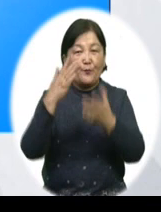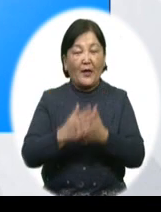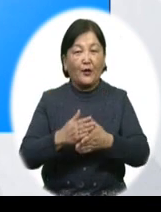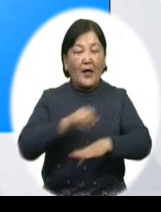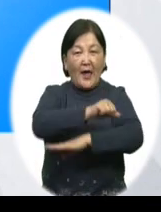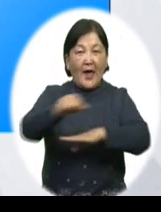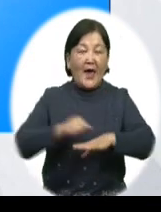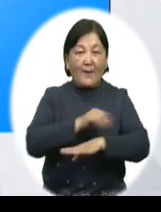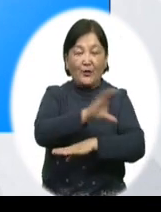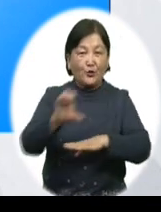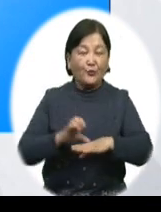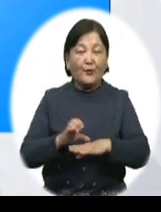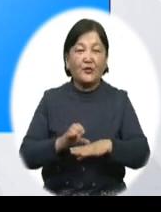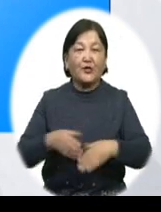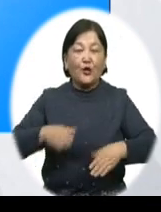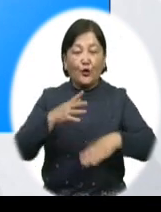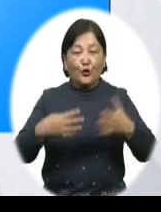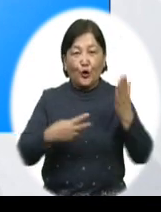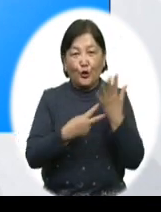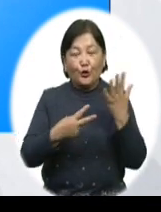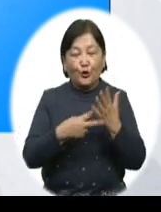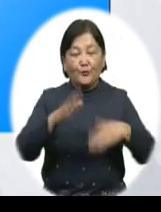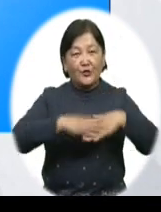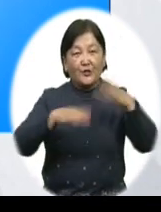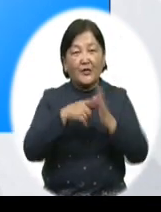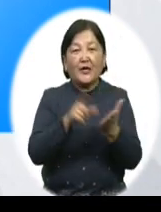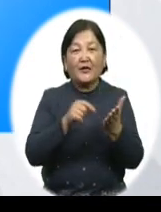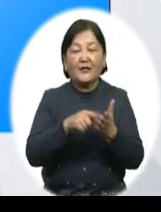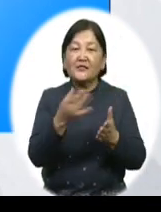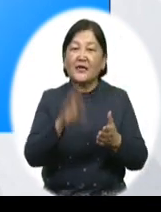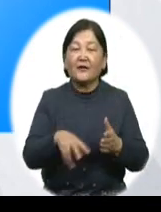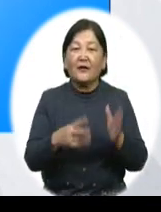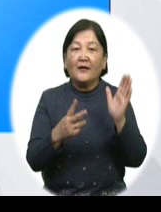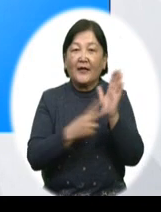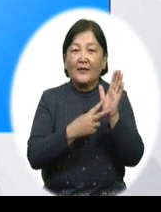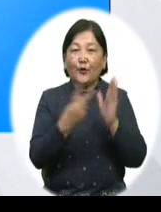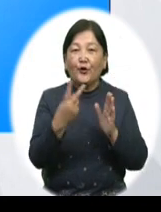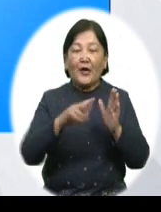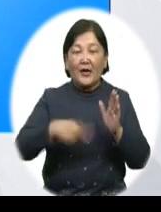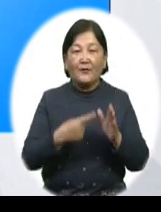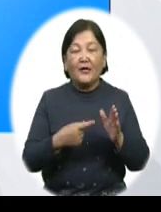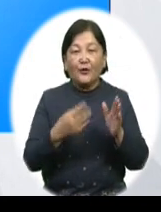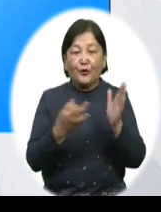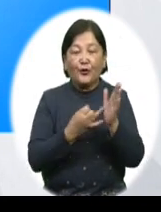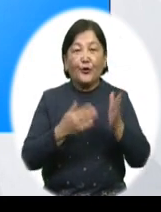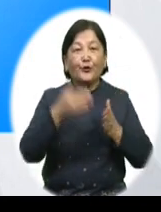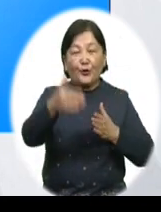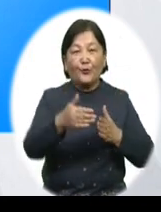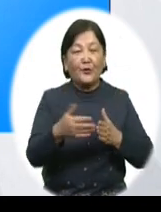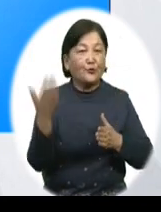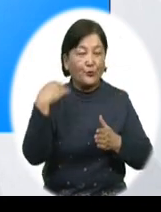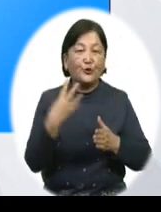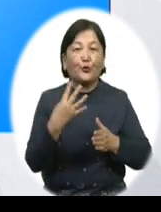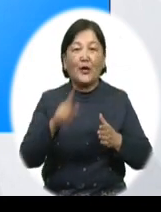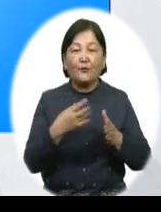нутгийн өмчийн барилга, тоног төхөөрөмжийг их засварт оруулахад шаарддагдах зардал. 72.2 тэрбум буюу өмнөх оноос 7.4%